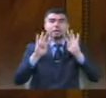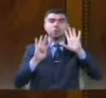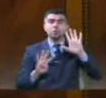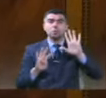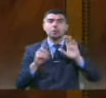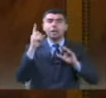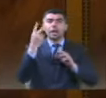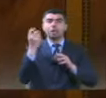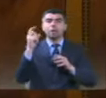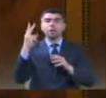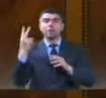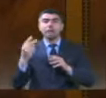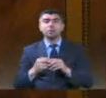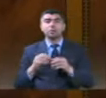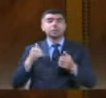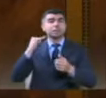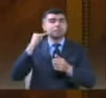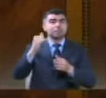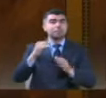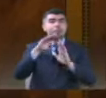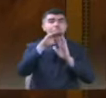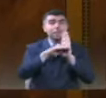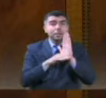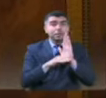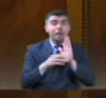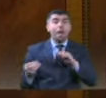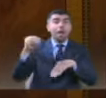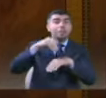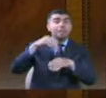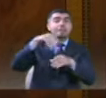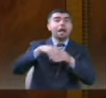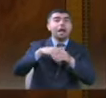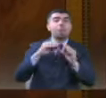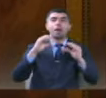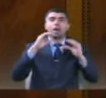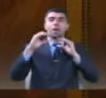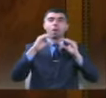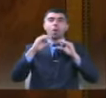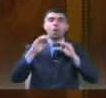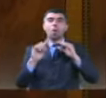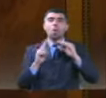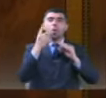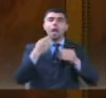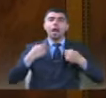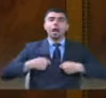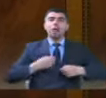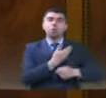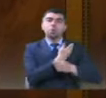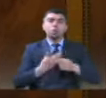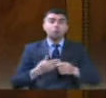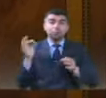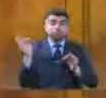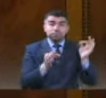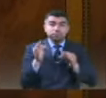اللجنة العليا للتشاور إلى جانب اللجنة الوطنية للحوار الاجتماعي وخلية لدى رئيس الحكومة لتتبع حل النزاعات